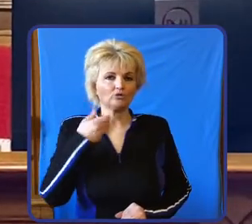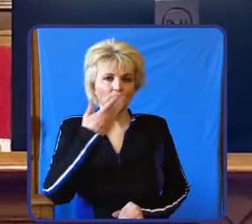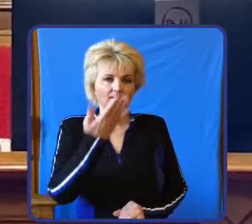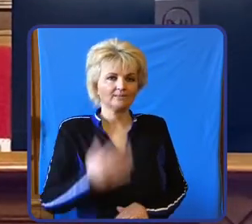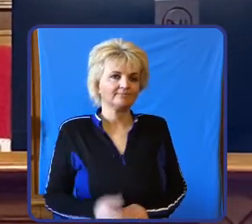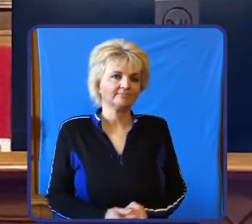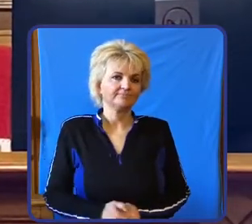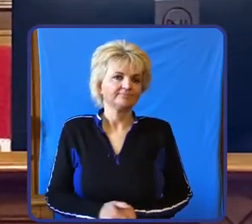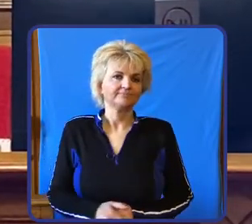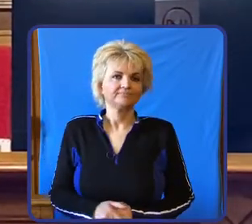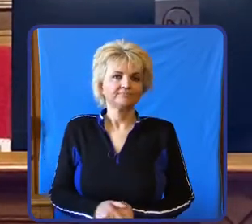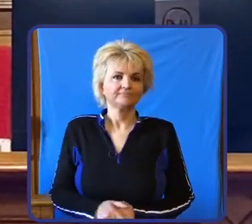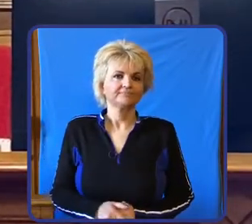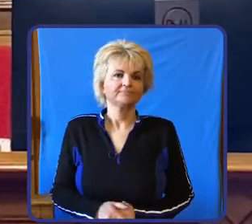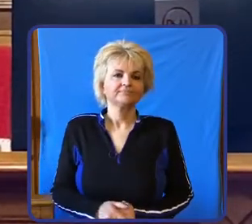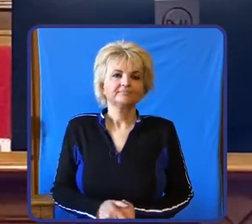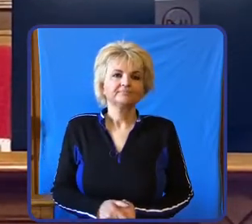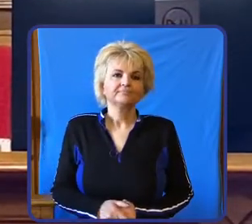a parancsolja.